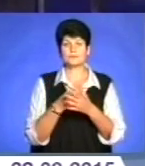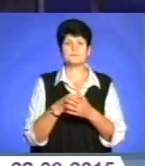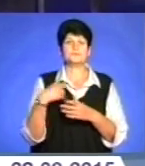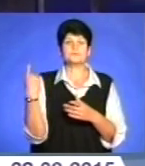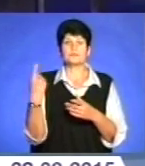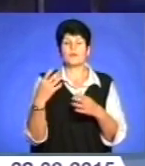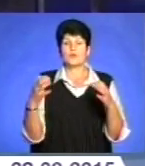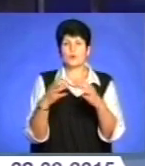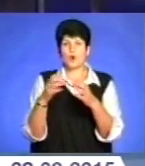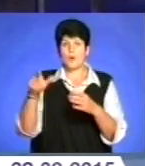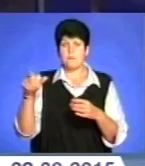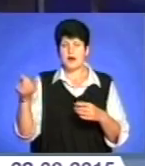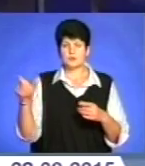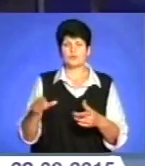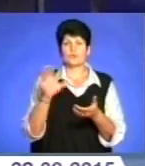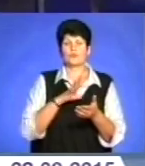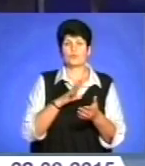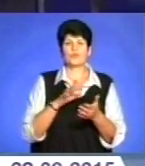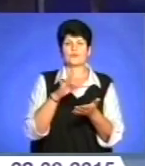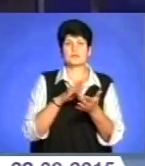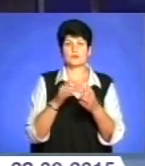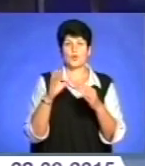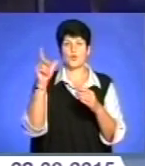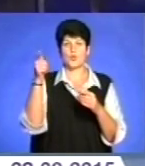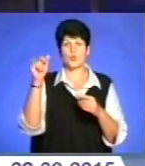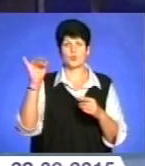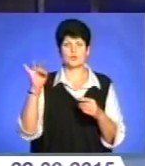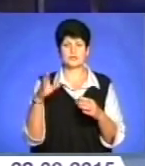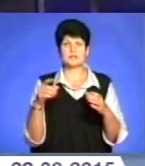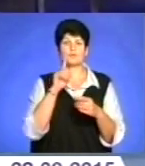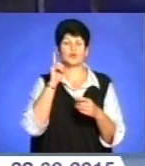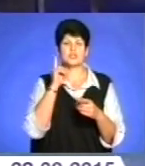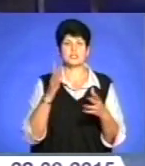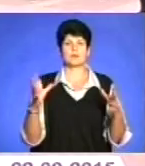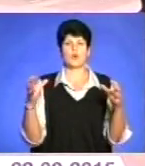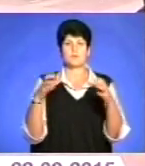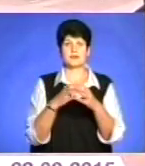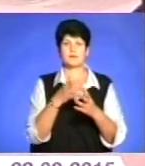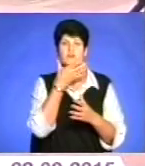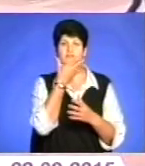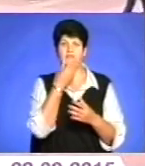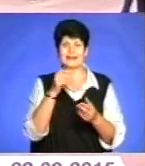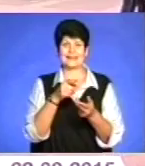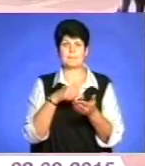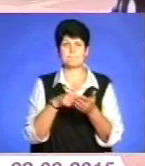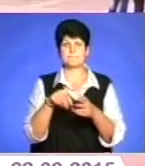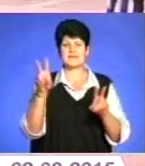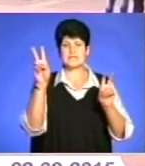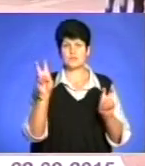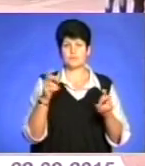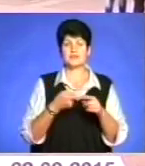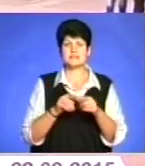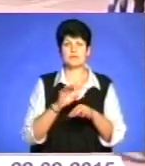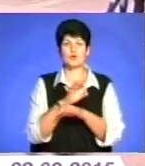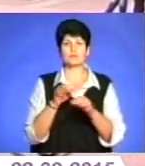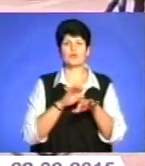Організаторами акції виступили ресурсний центр «ГУРТ» спільно з молодіжним об'єднанням «Файне місто». Цей проект проходить у 18